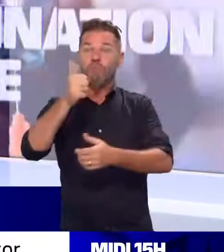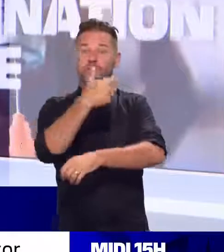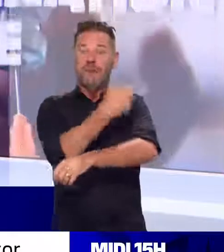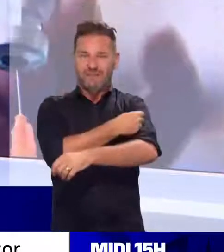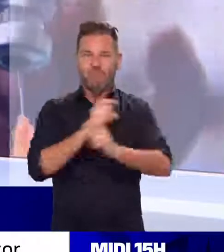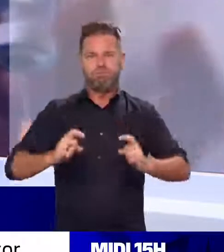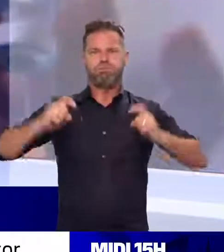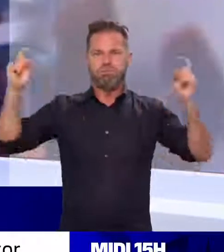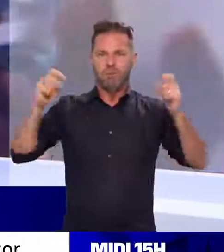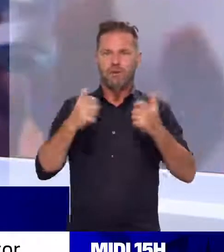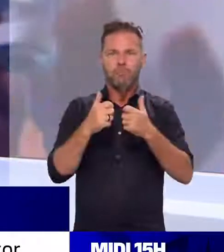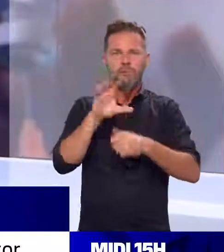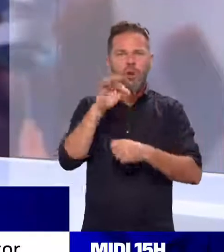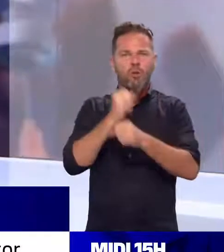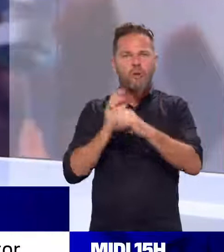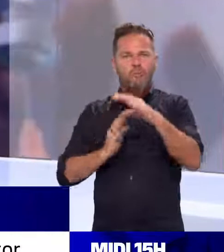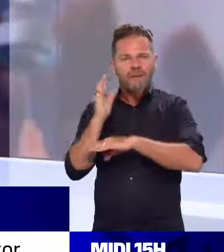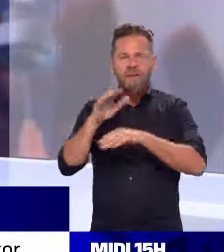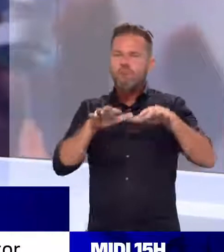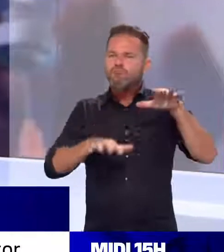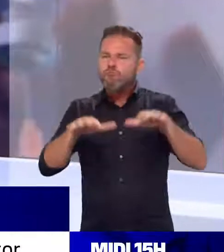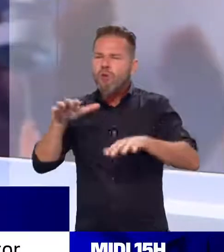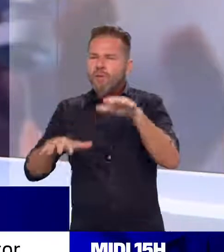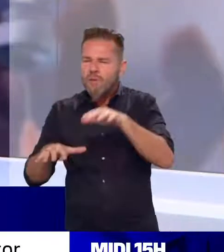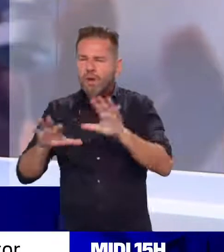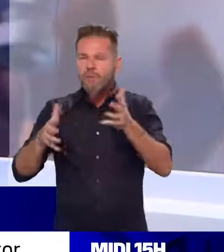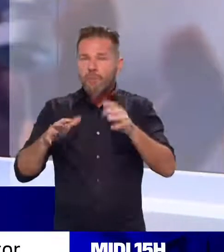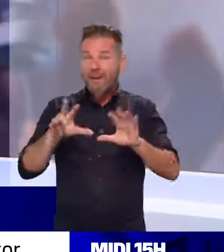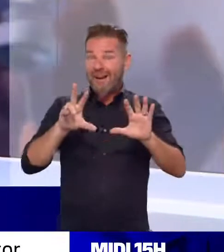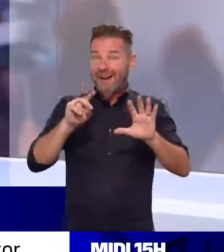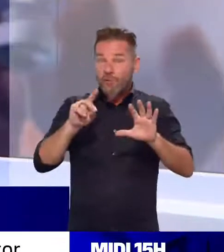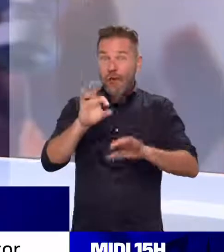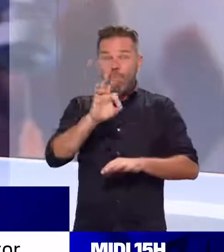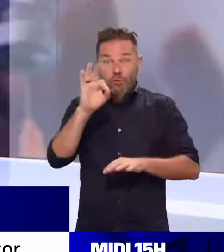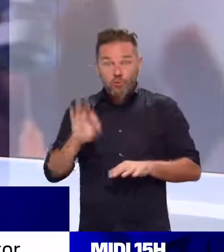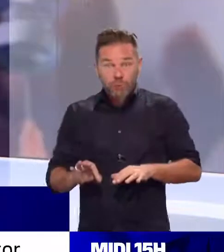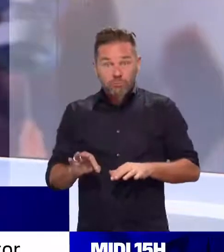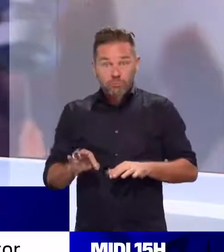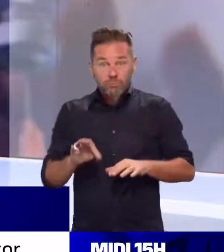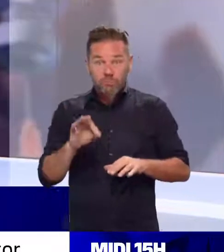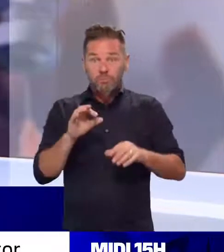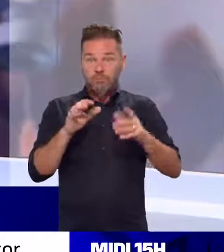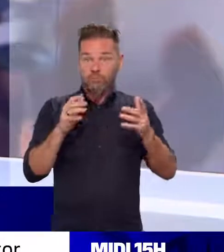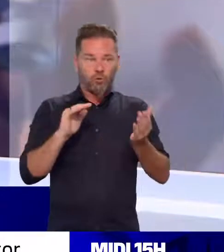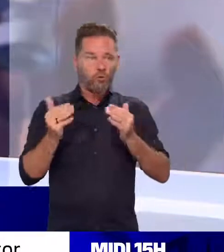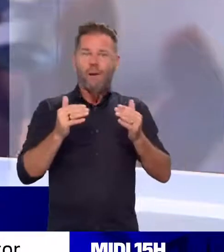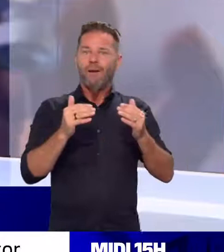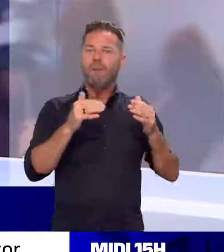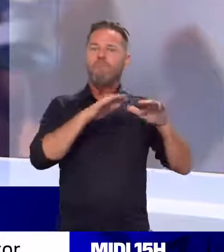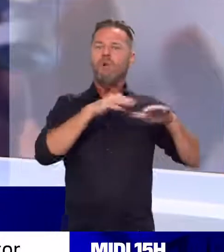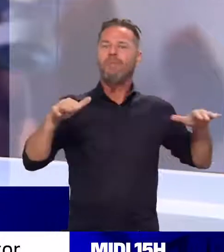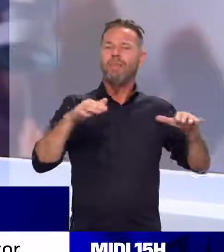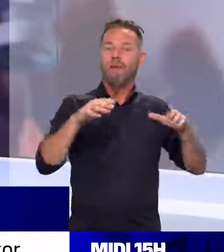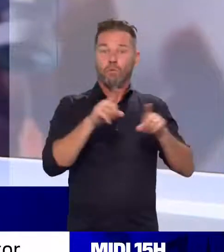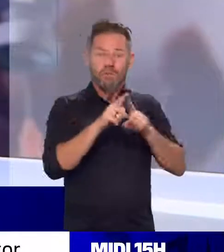exemple, on constate des niveaux moyens d'environ 80%, donc plus du double quasiment que les populations les plus jeunes.